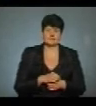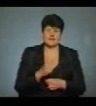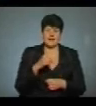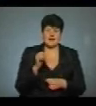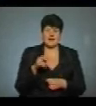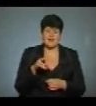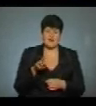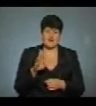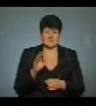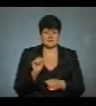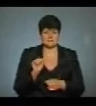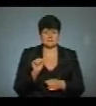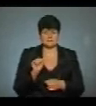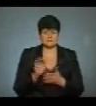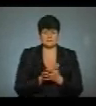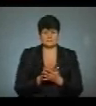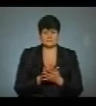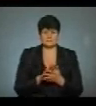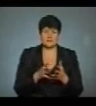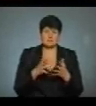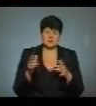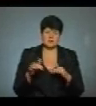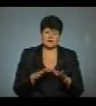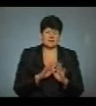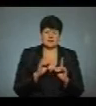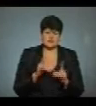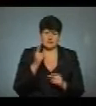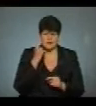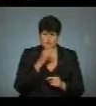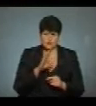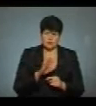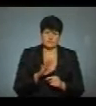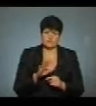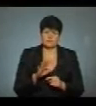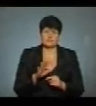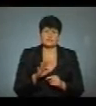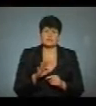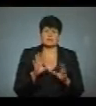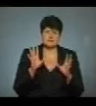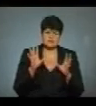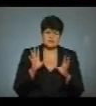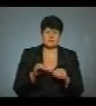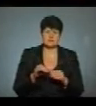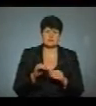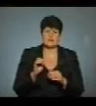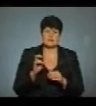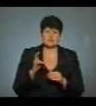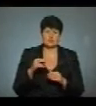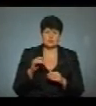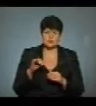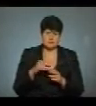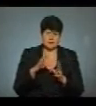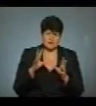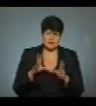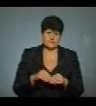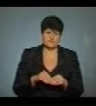халяву. Треба б побільше таких акцій, не тільки на очі, на гастроекономію, на ендоскопію, на то. Тому